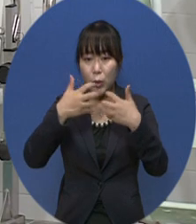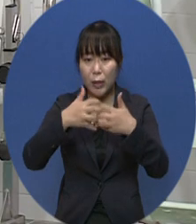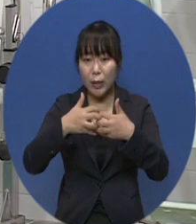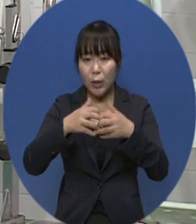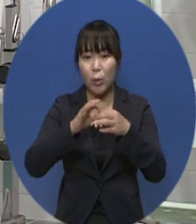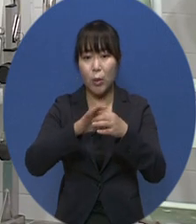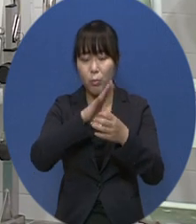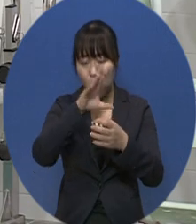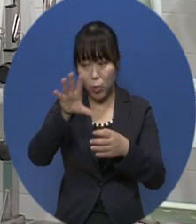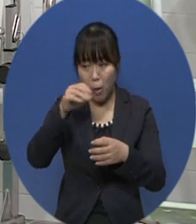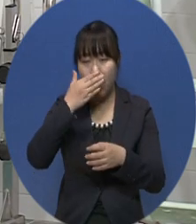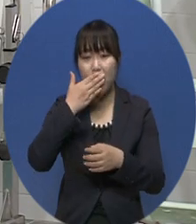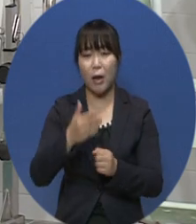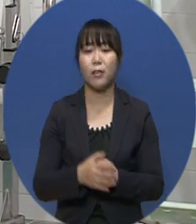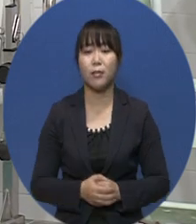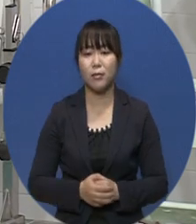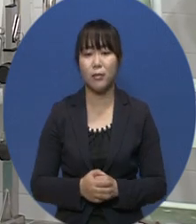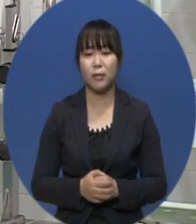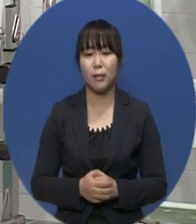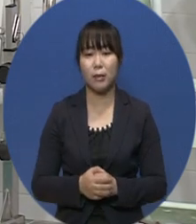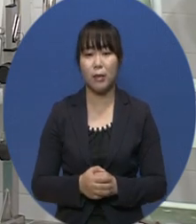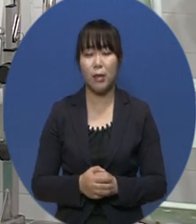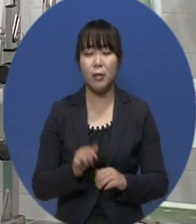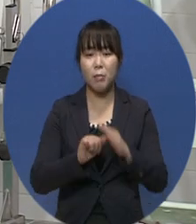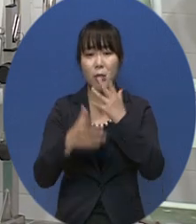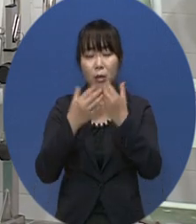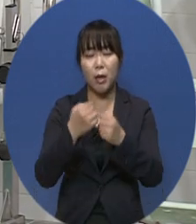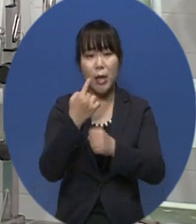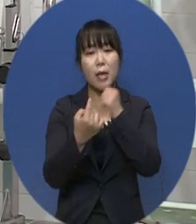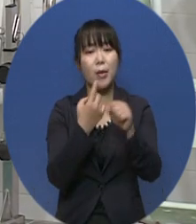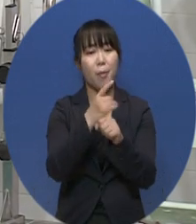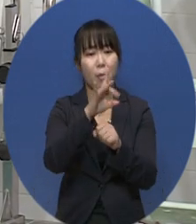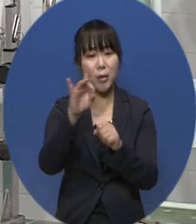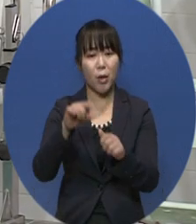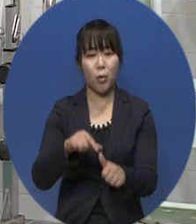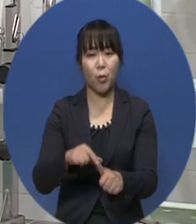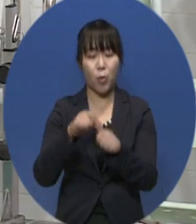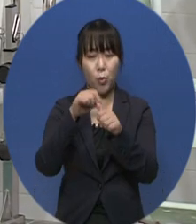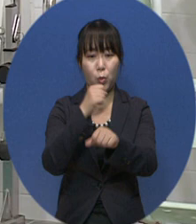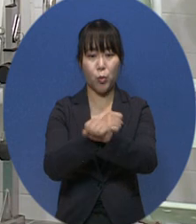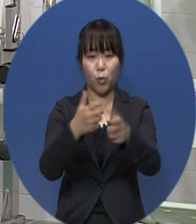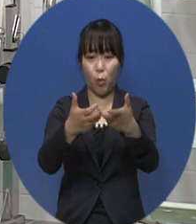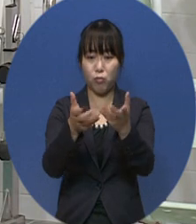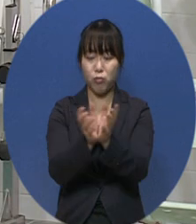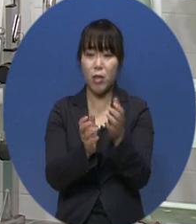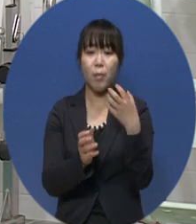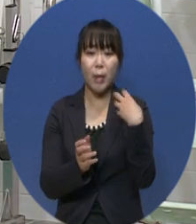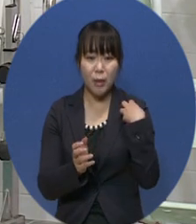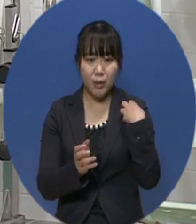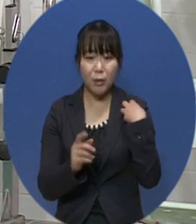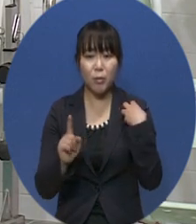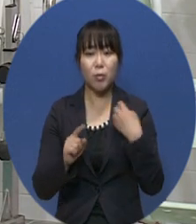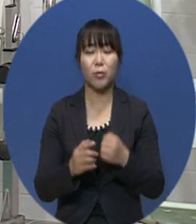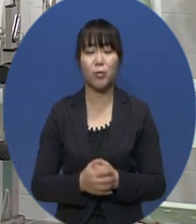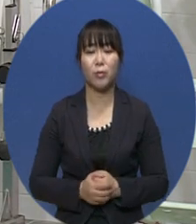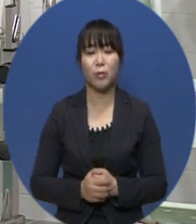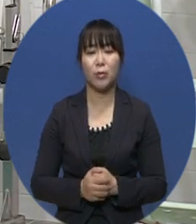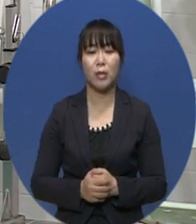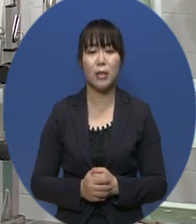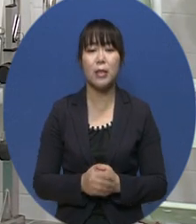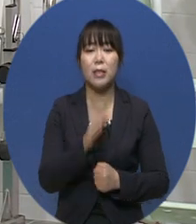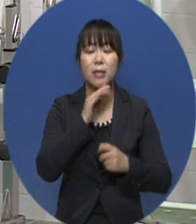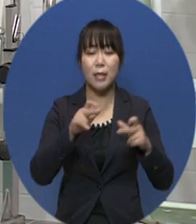네. 뭐 대표적인 게 그 매년마다 하고 있는 게 그 고용노동부가 하고 있는 게 실제적으로 그